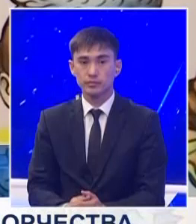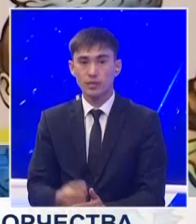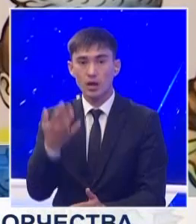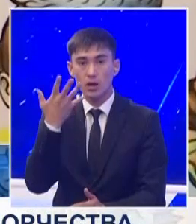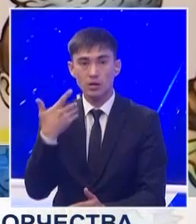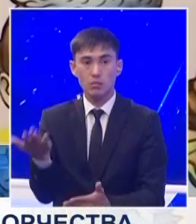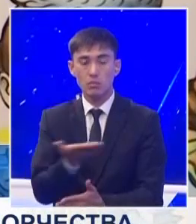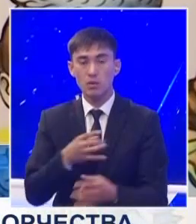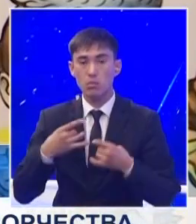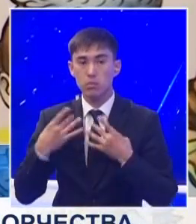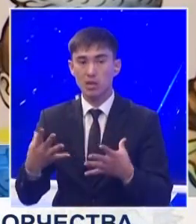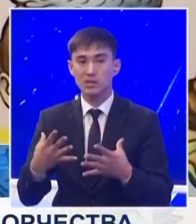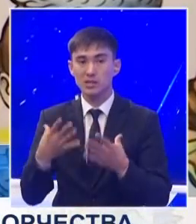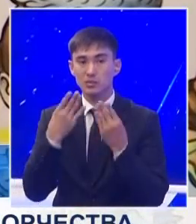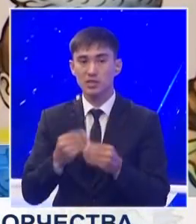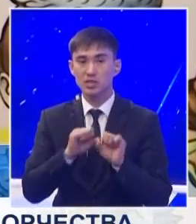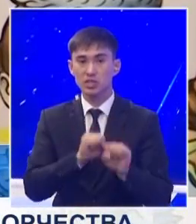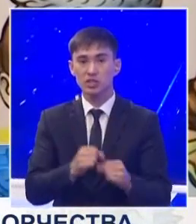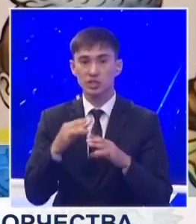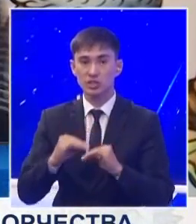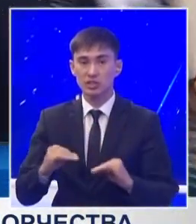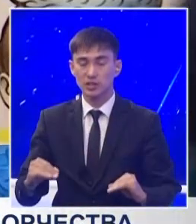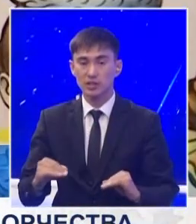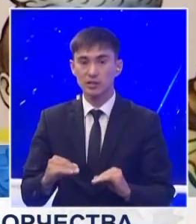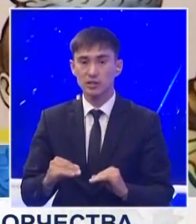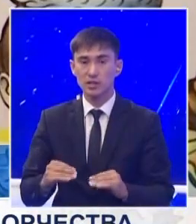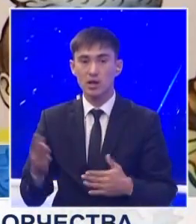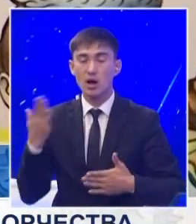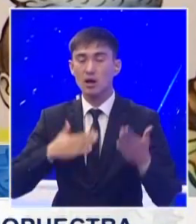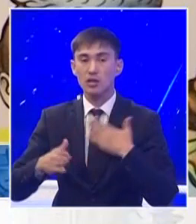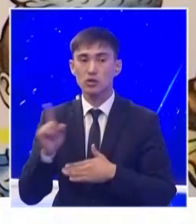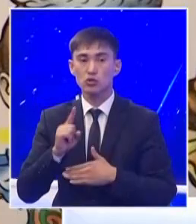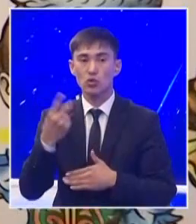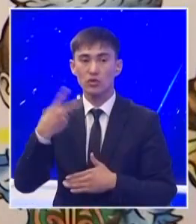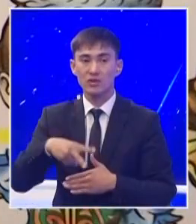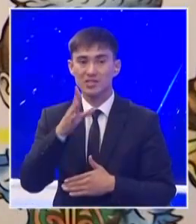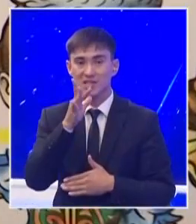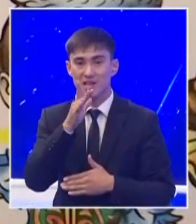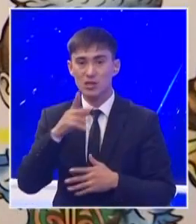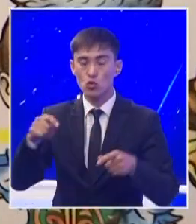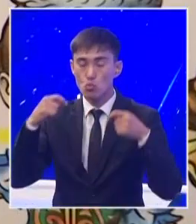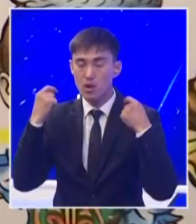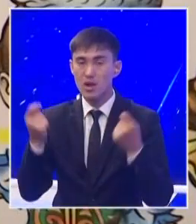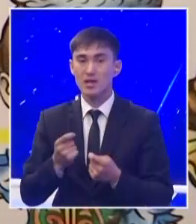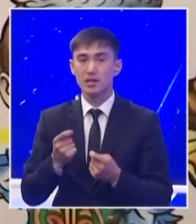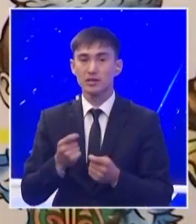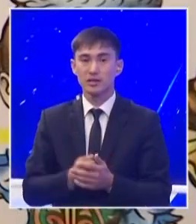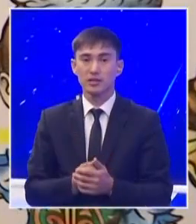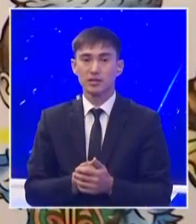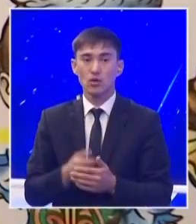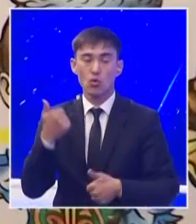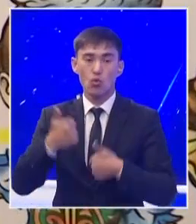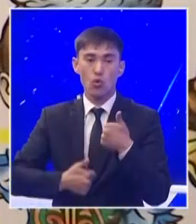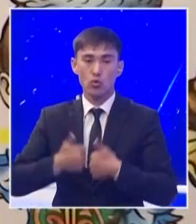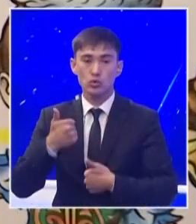когда мы празднуем еще День защиты детей, отрадно то, что 20-летний юбилейный